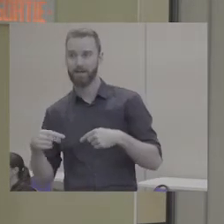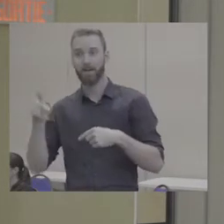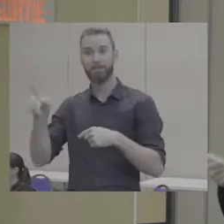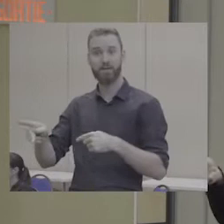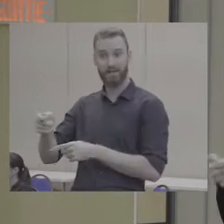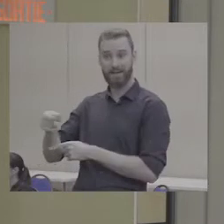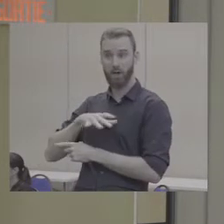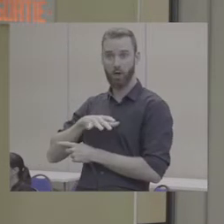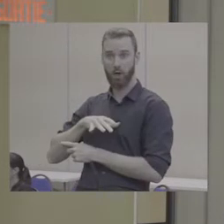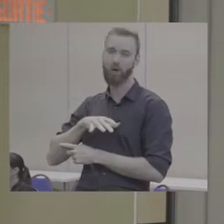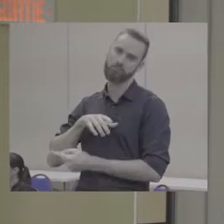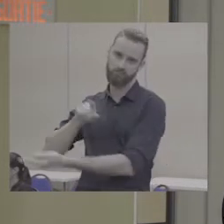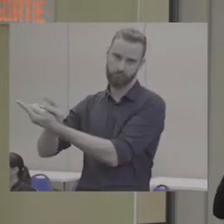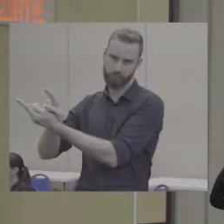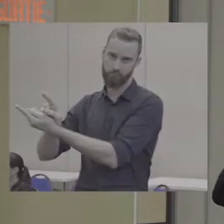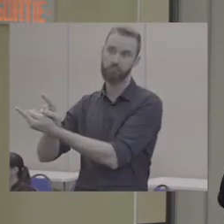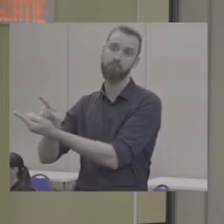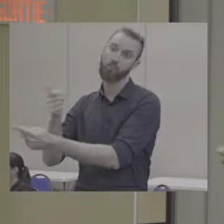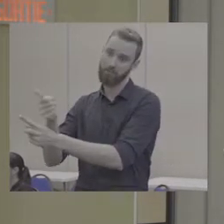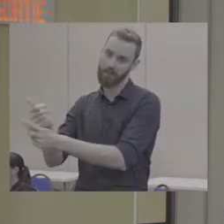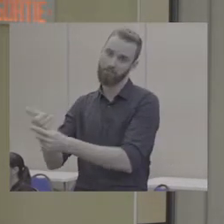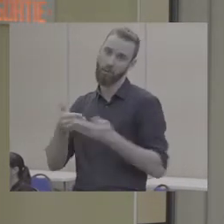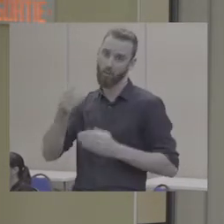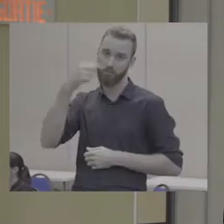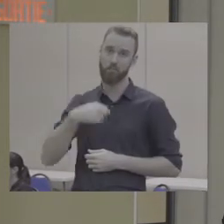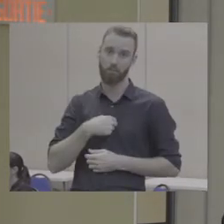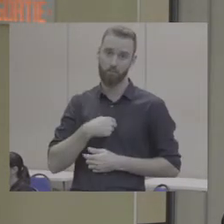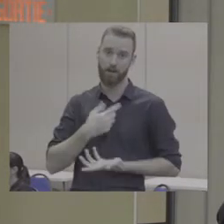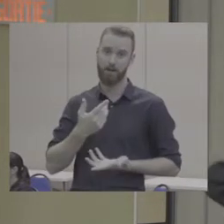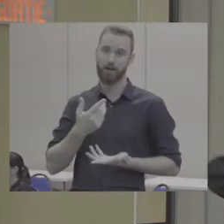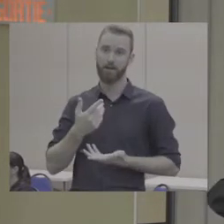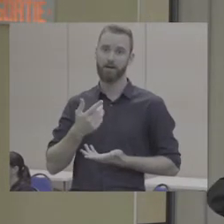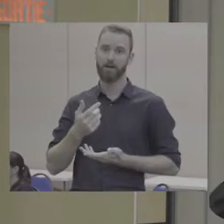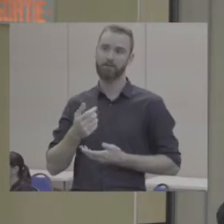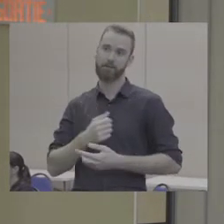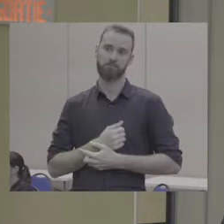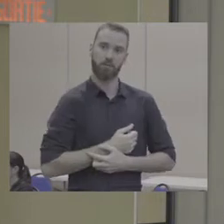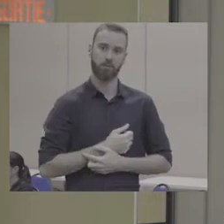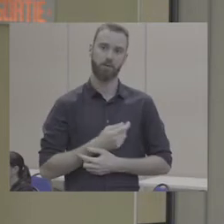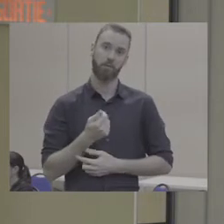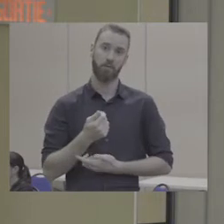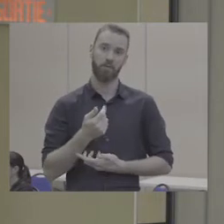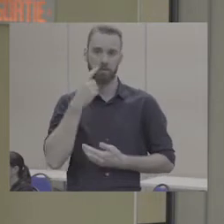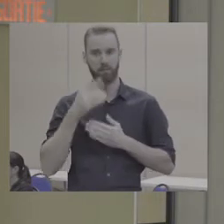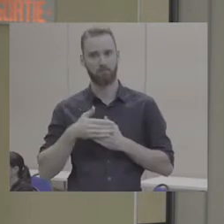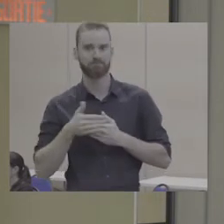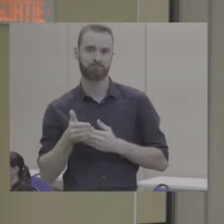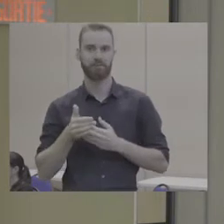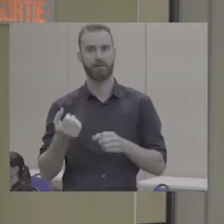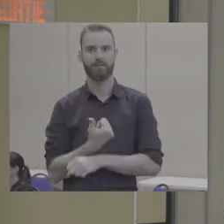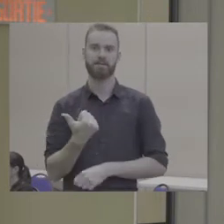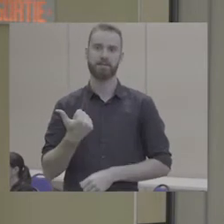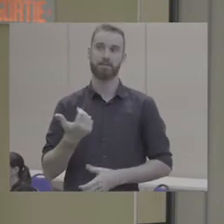les clés pour qu'il ouvre la porte avec un petit coup d'épaule dans la porte pour être sûr